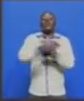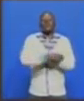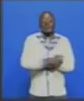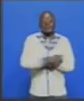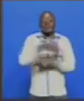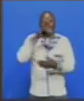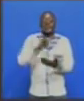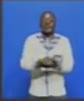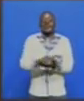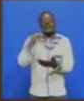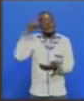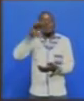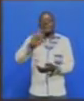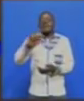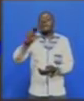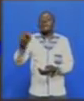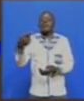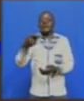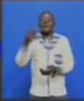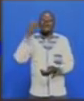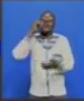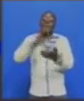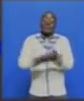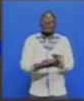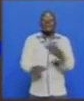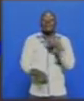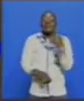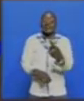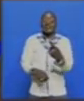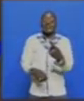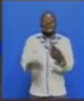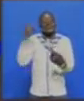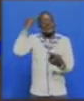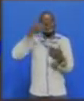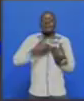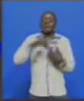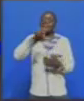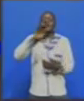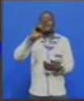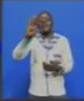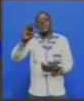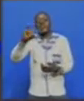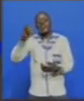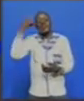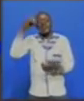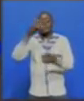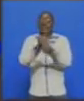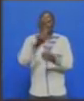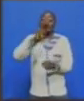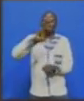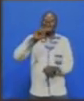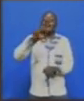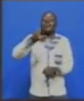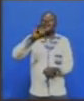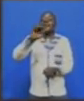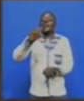abus. Et comme les femmes ne disent rien, mais il n'y a pas que les lobbies seulement qui prennent le matriarcat.